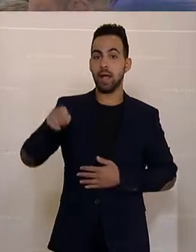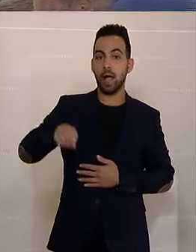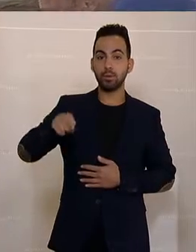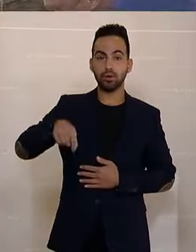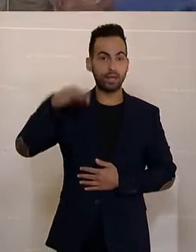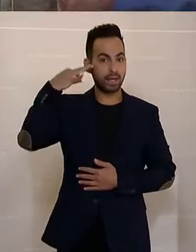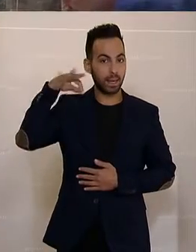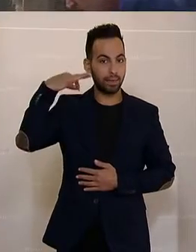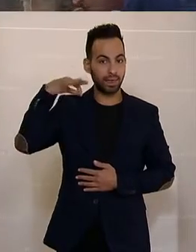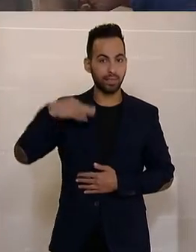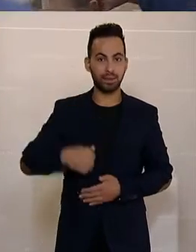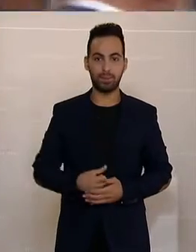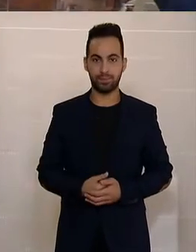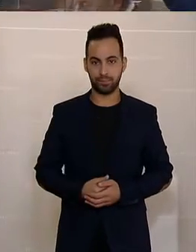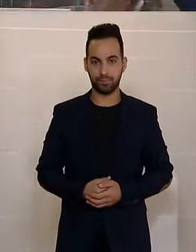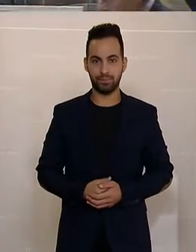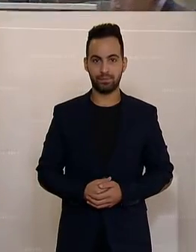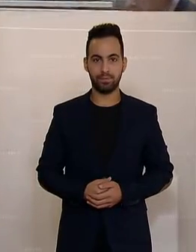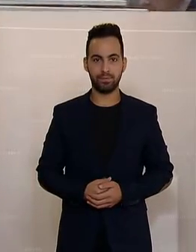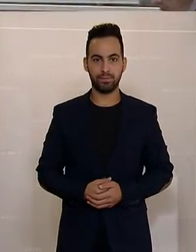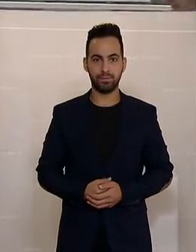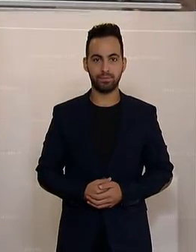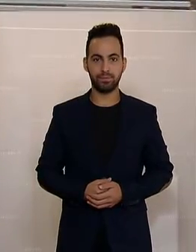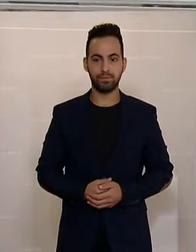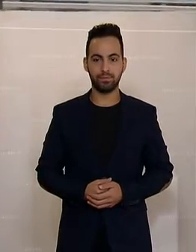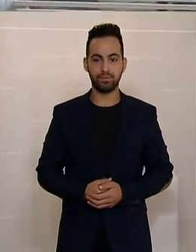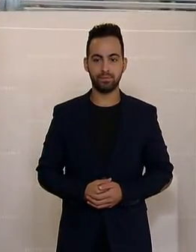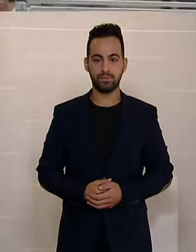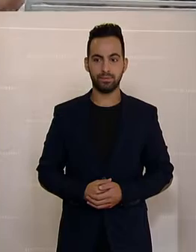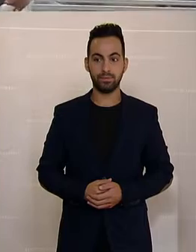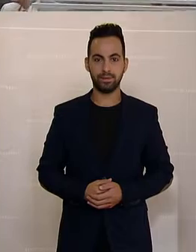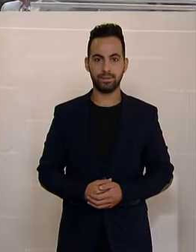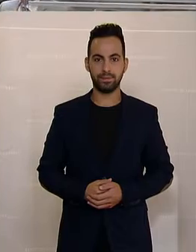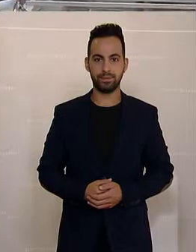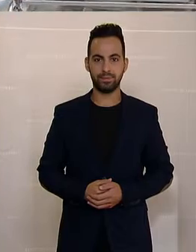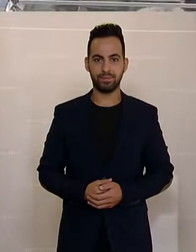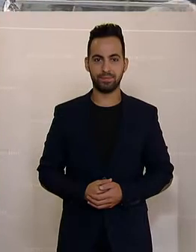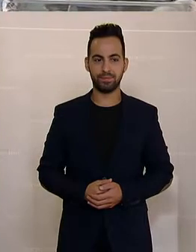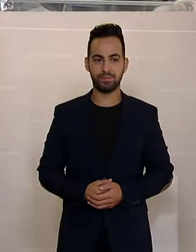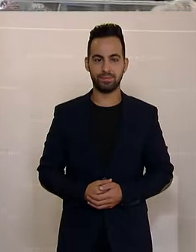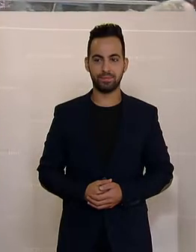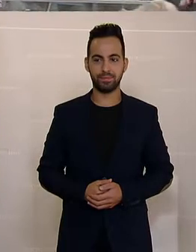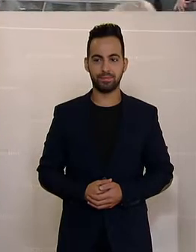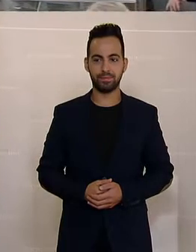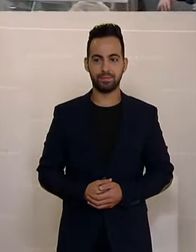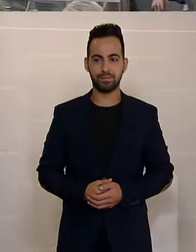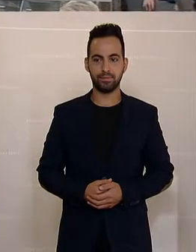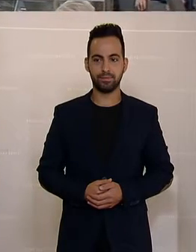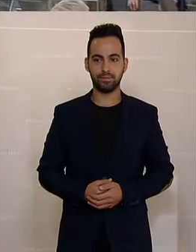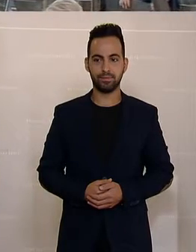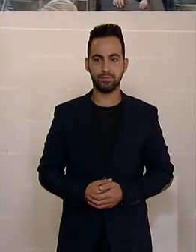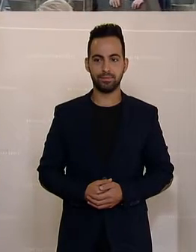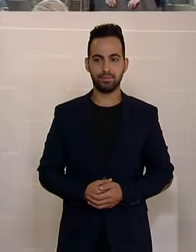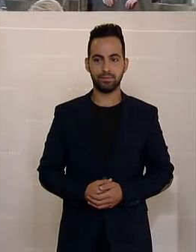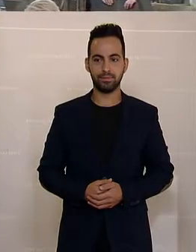Heike Grebien, die Grazerin, ist Sprecherin der Menschen mit Behinderungen im Grünen